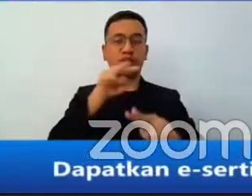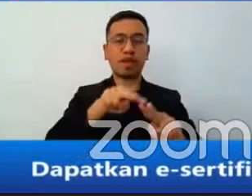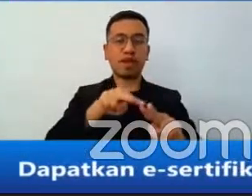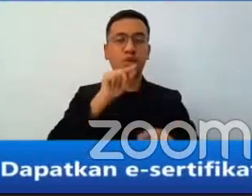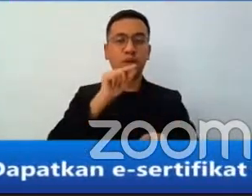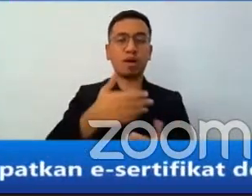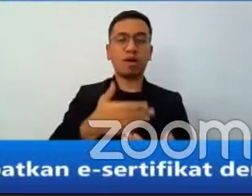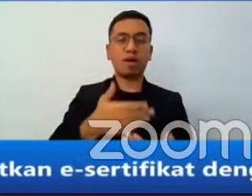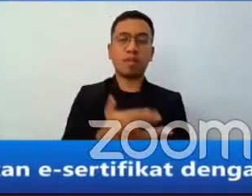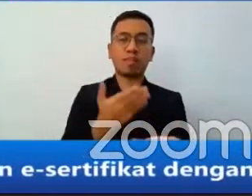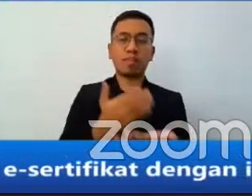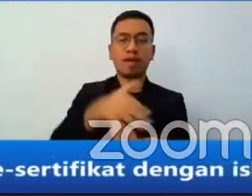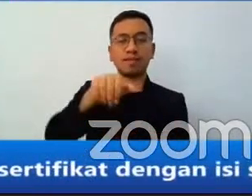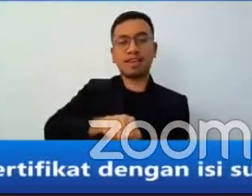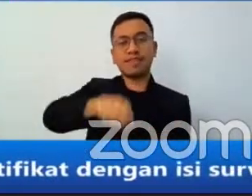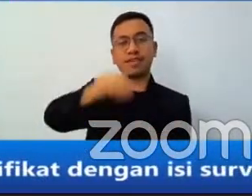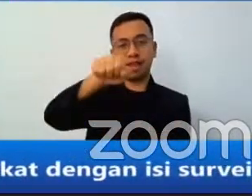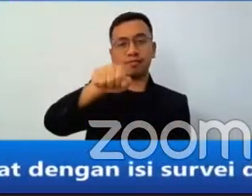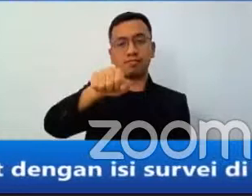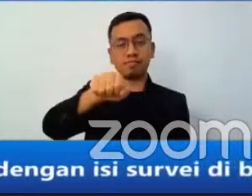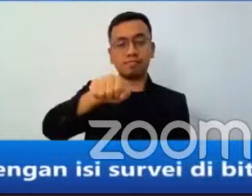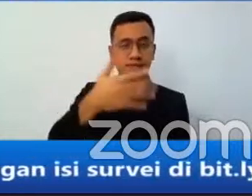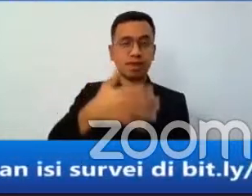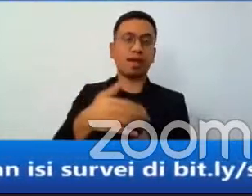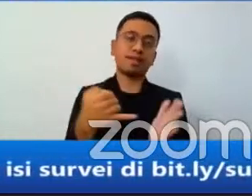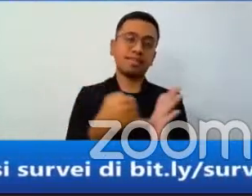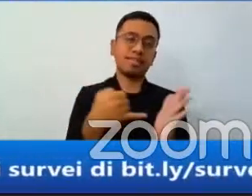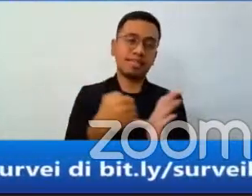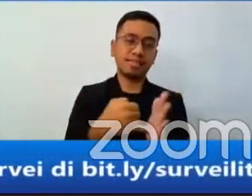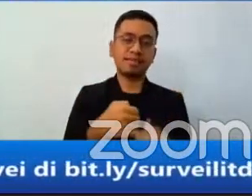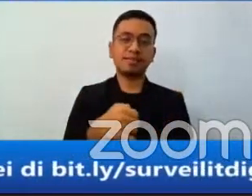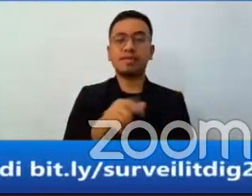mendapatkan e-sertifikat. Silakan Bapak Ibu untuk mengisi